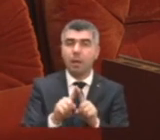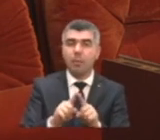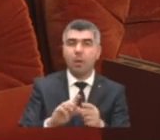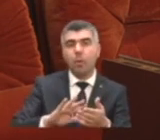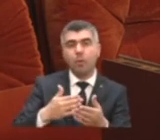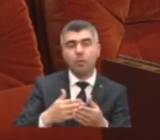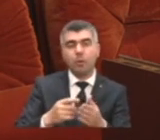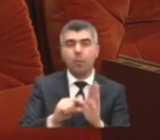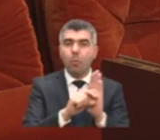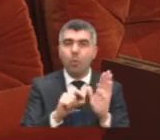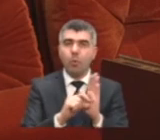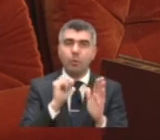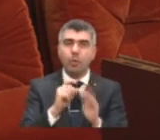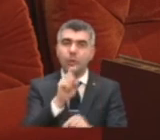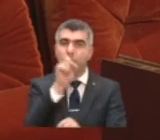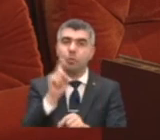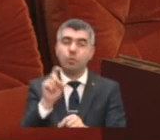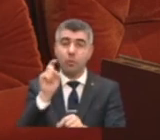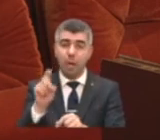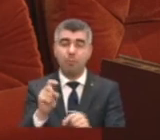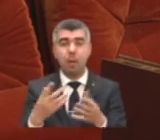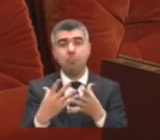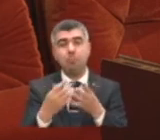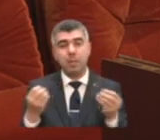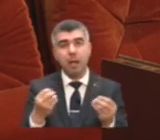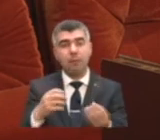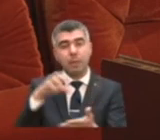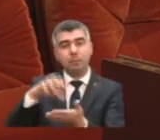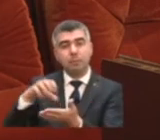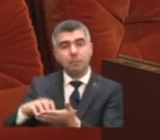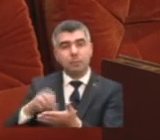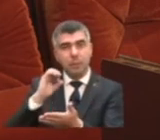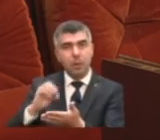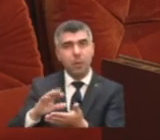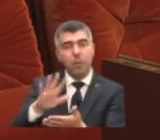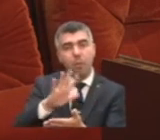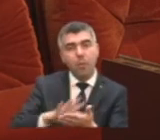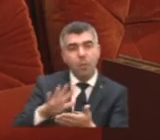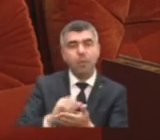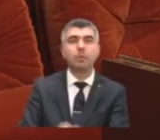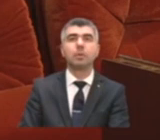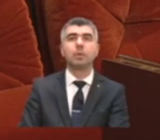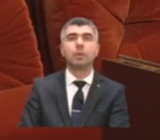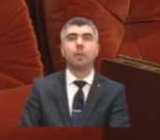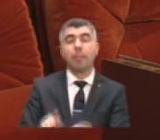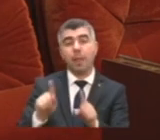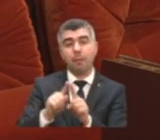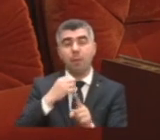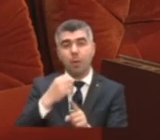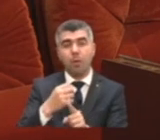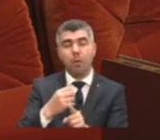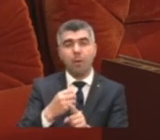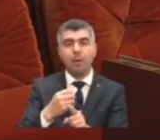لي في الجماعة ديالكم بأن واحد المجموعة الأحياء اللي تتسمى بام، ما عندها علاقة بالحزب، تتسمى بام اللي هما